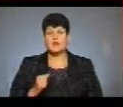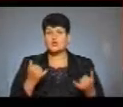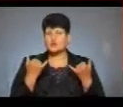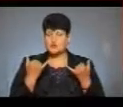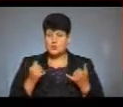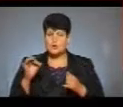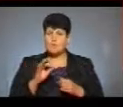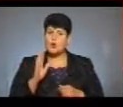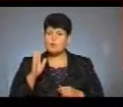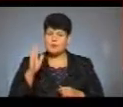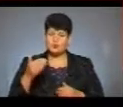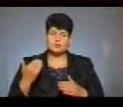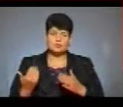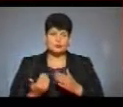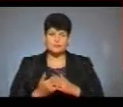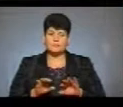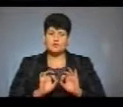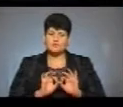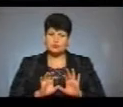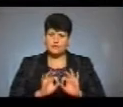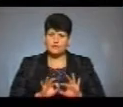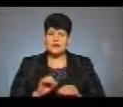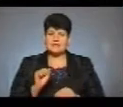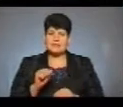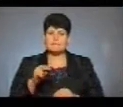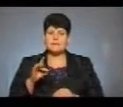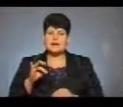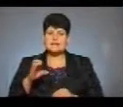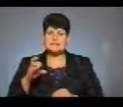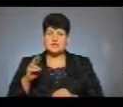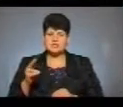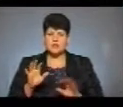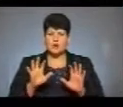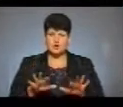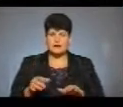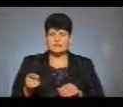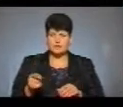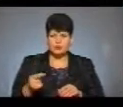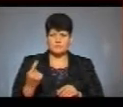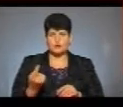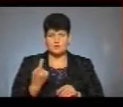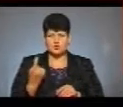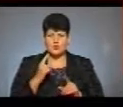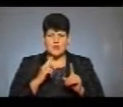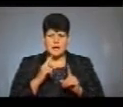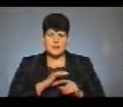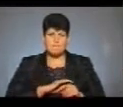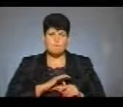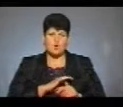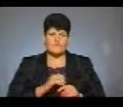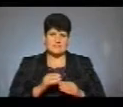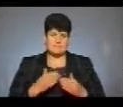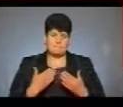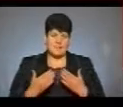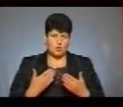Сьогодні про майбутнє нововведення нам розповість Андрій Присяжний, голова Тернопільської обласної ради профспілок. Доброго вечора вам кажу. Доброго